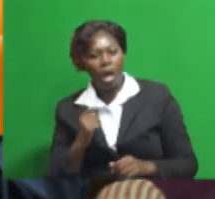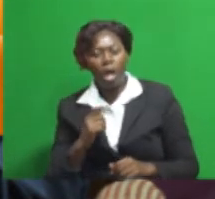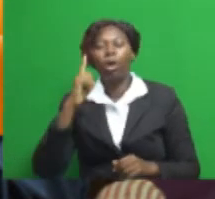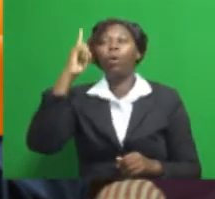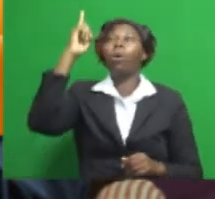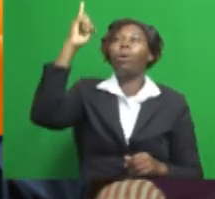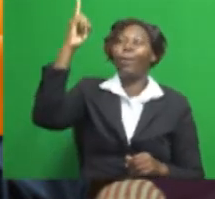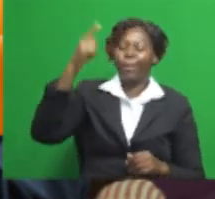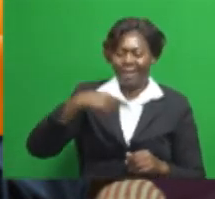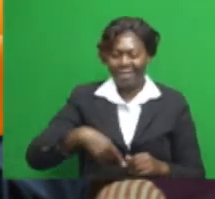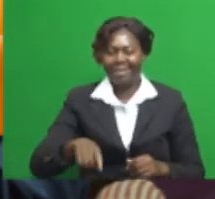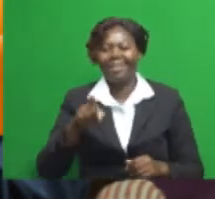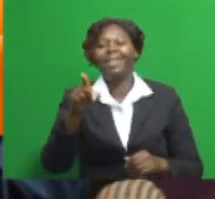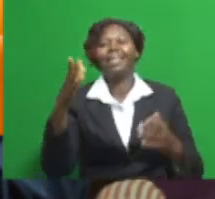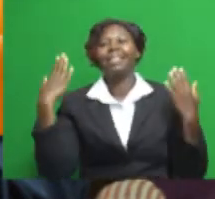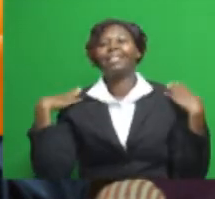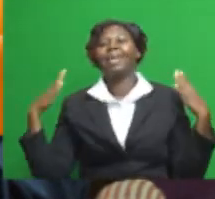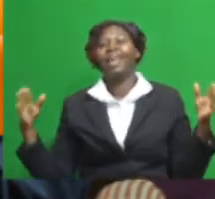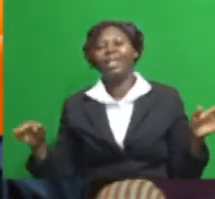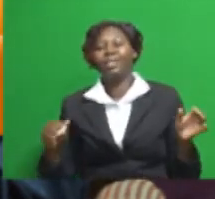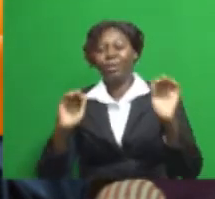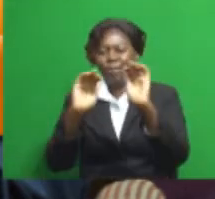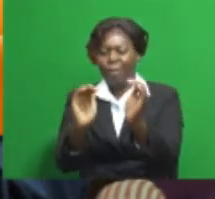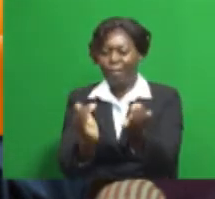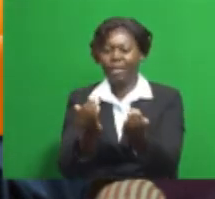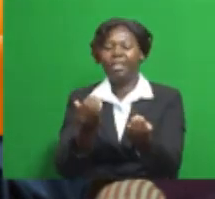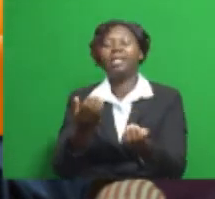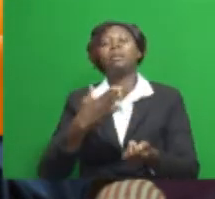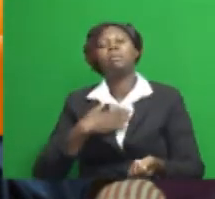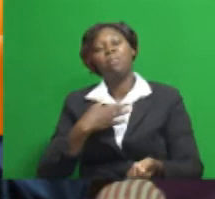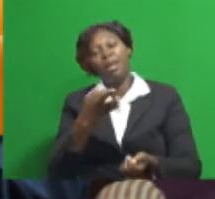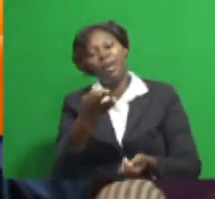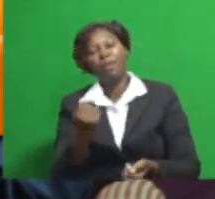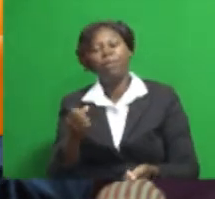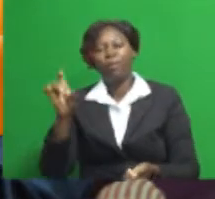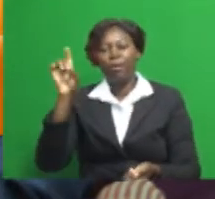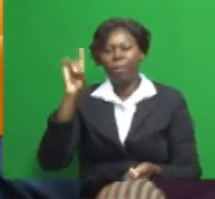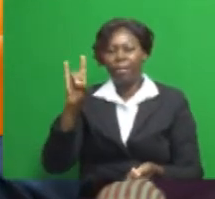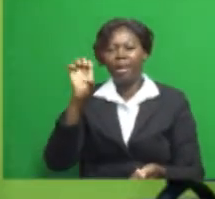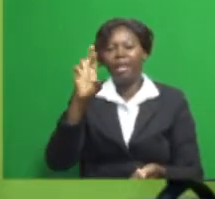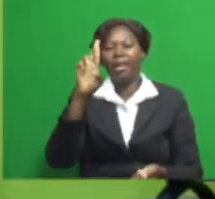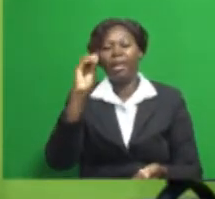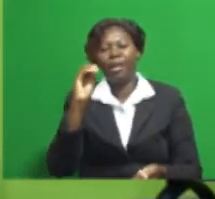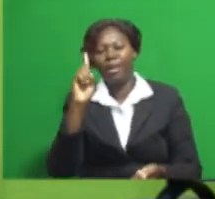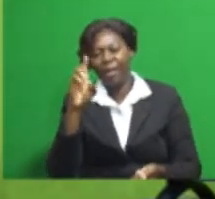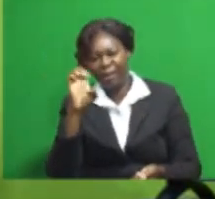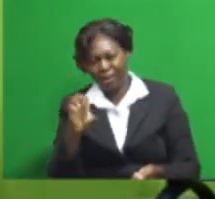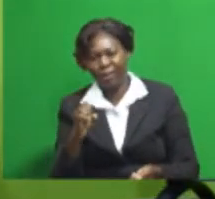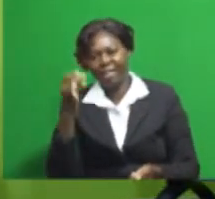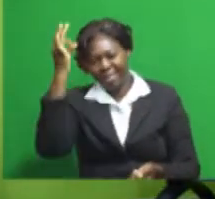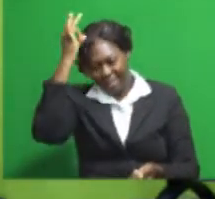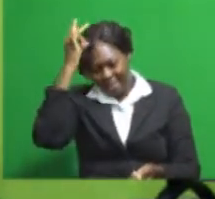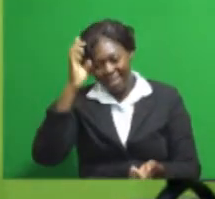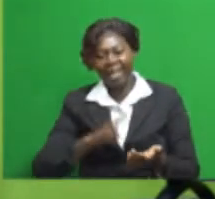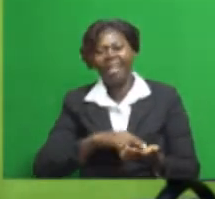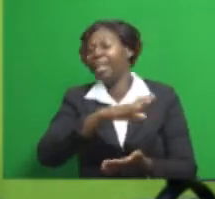wakatuma mutumwa wake akandirwira paruoko rwaHerodhi napa zvose zvakanga zvichifungwa navanhu vavaJudha. Hanzi